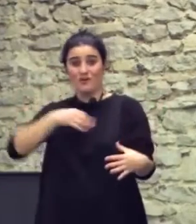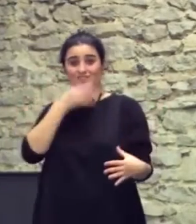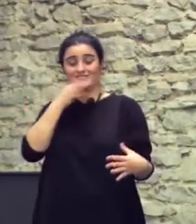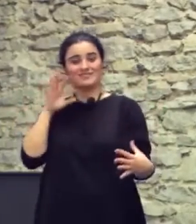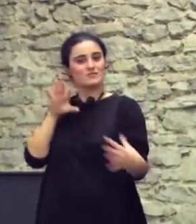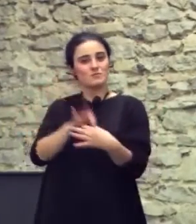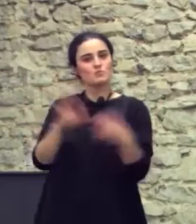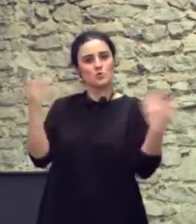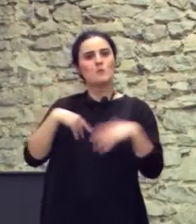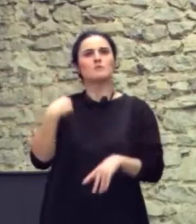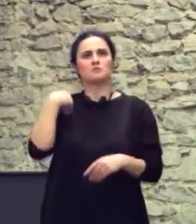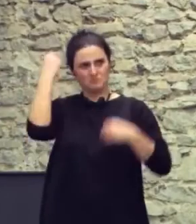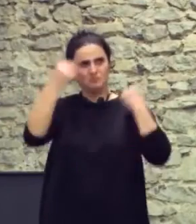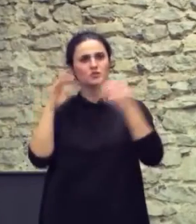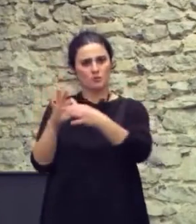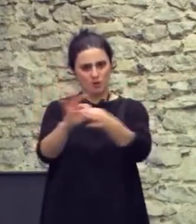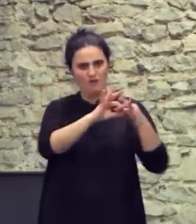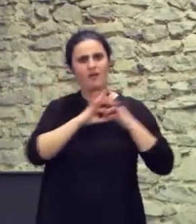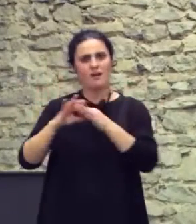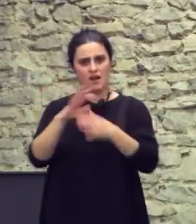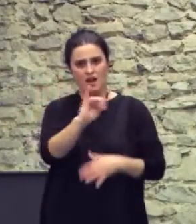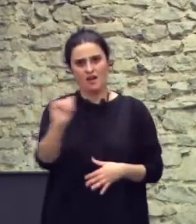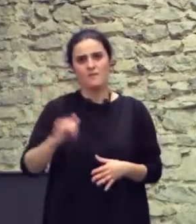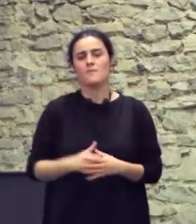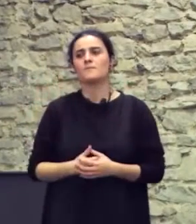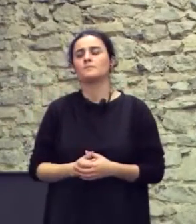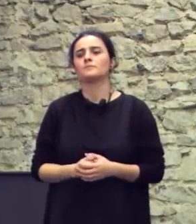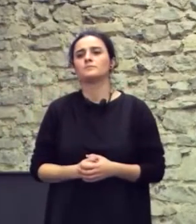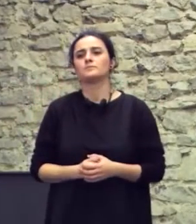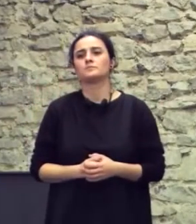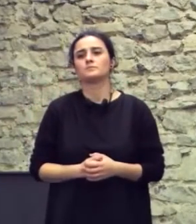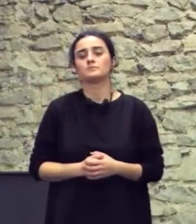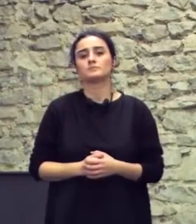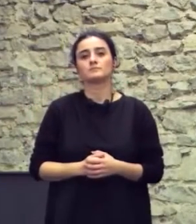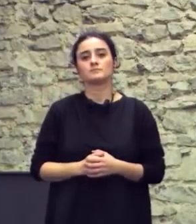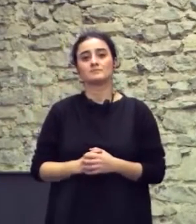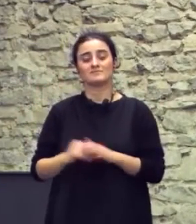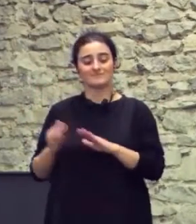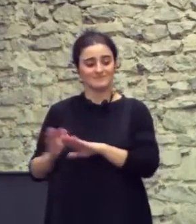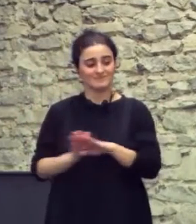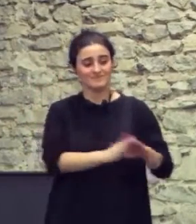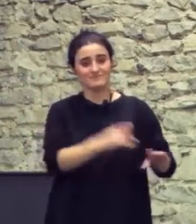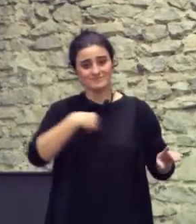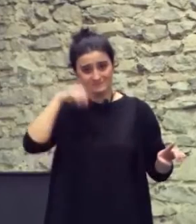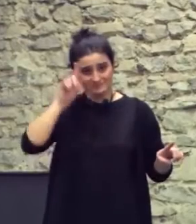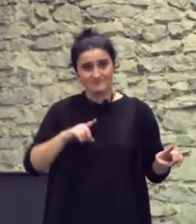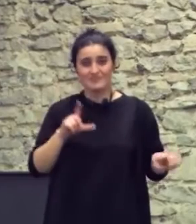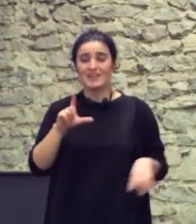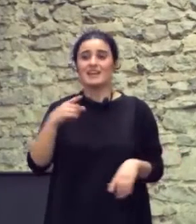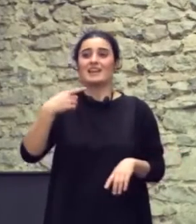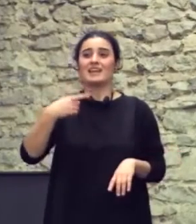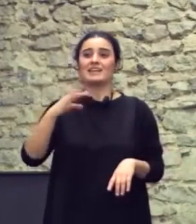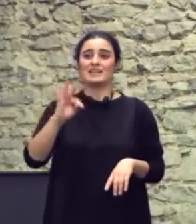daukatenak niretzako edo behintzat nire buruan badaukatenak konexioa. Bestalde bai izan naiz,